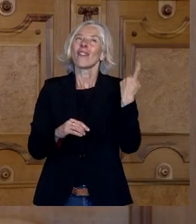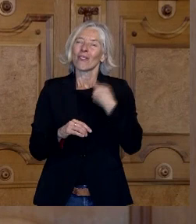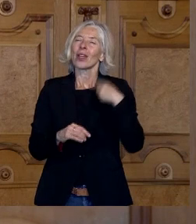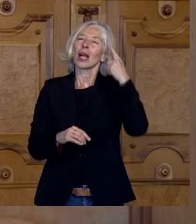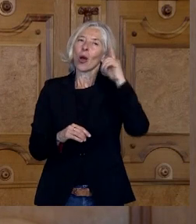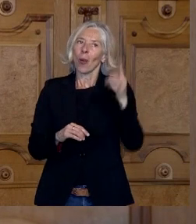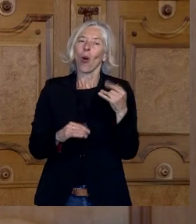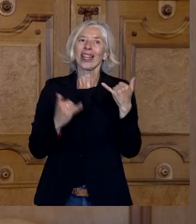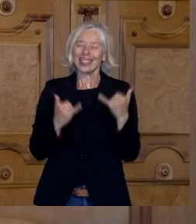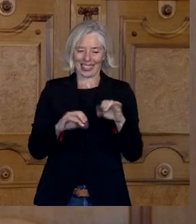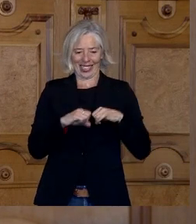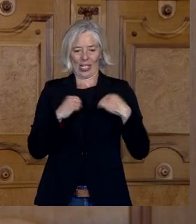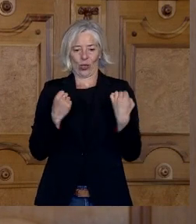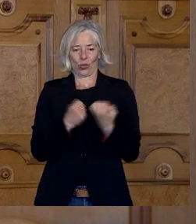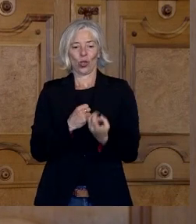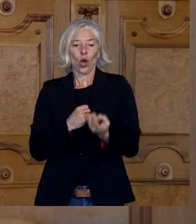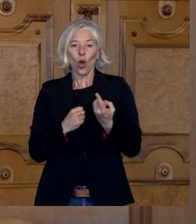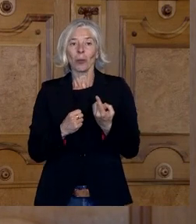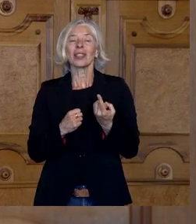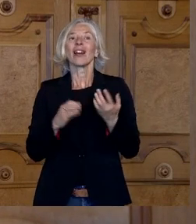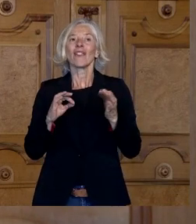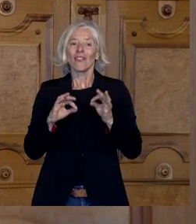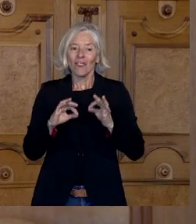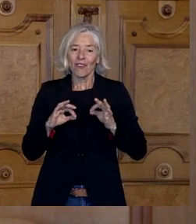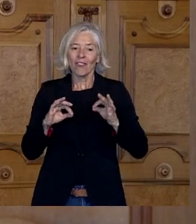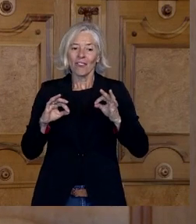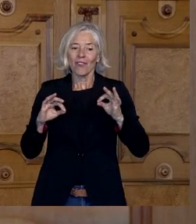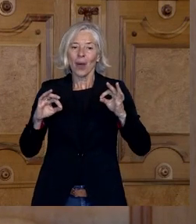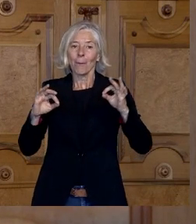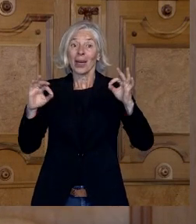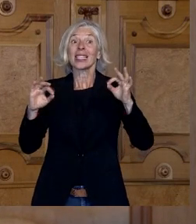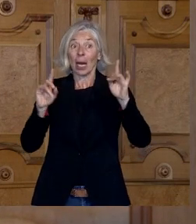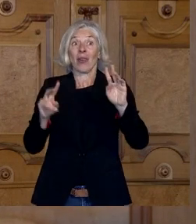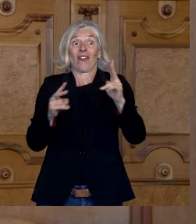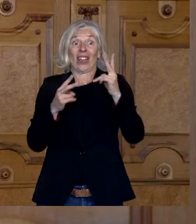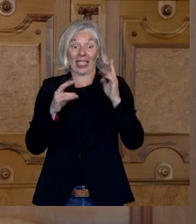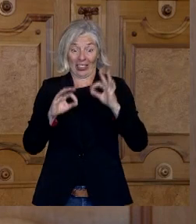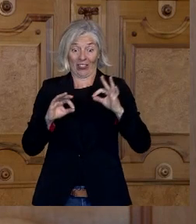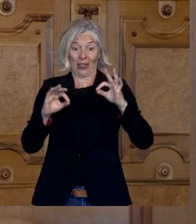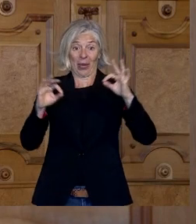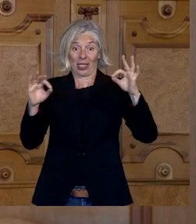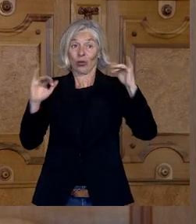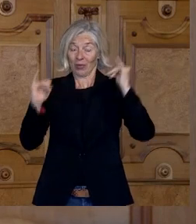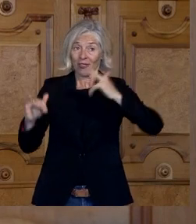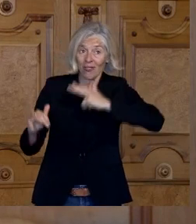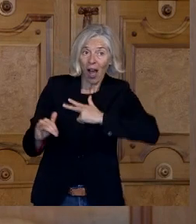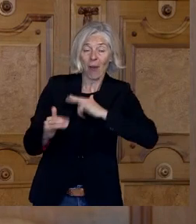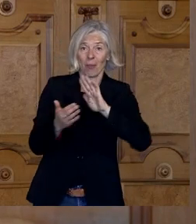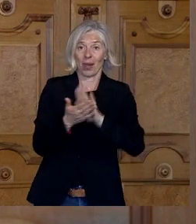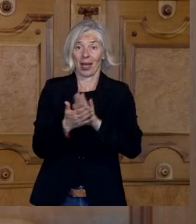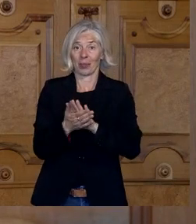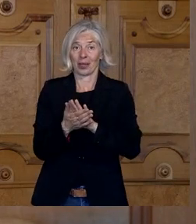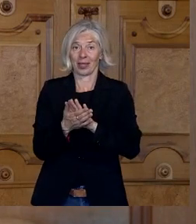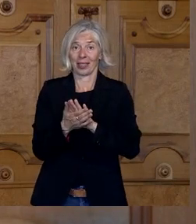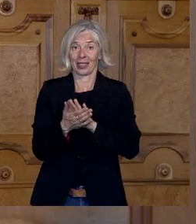eingetreten ist oder beginnt. Aber diese Besserung muss auch erhalten bleiben. Und es ist deshalb wichtig,